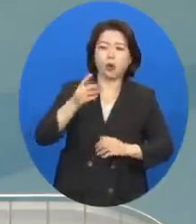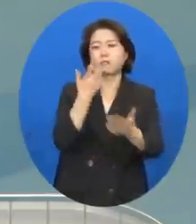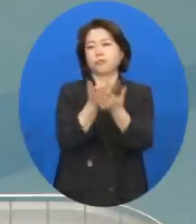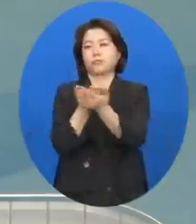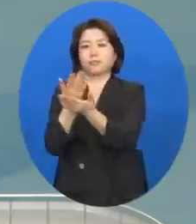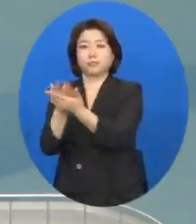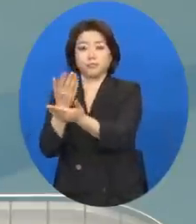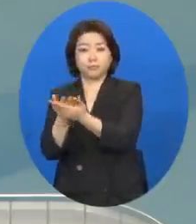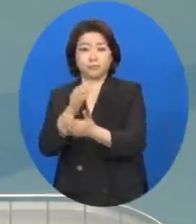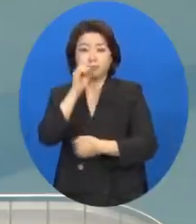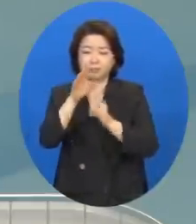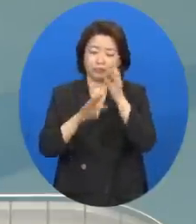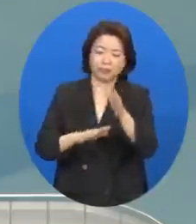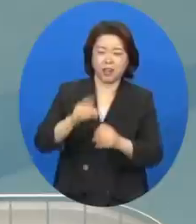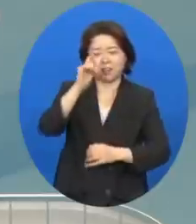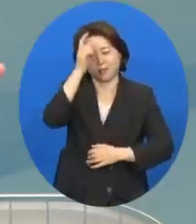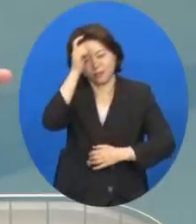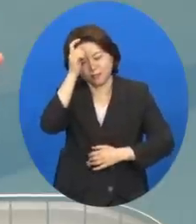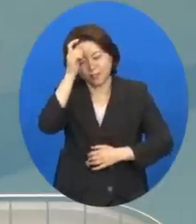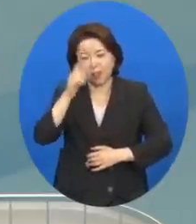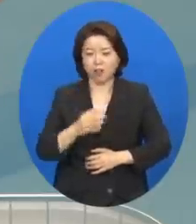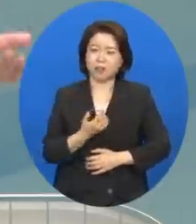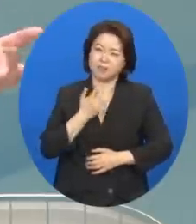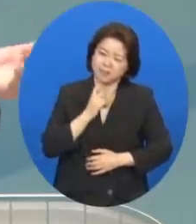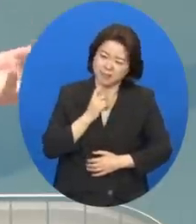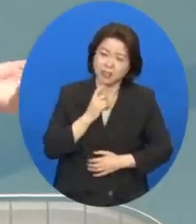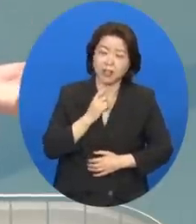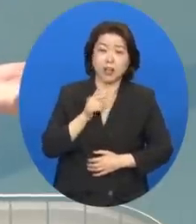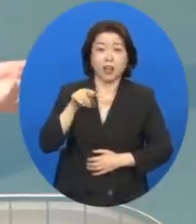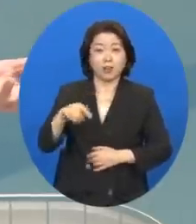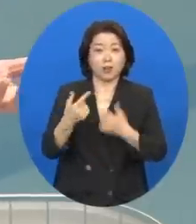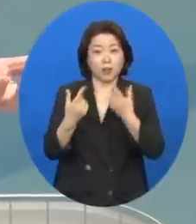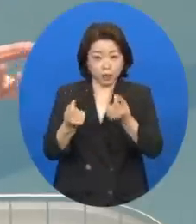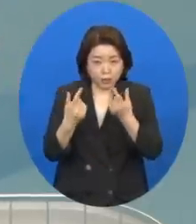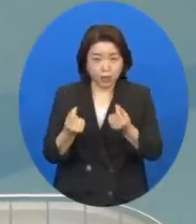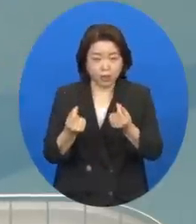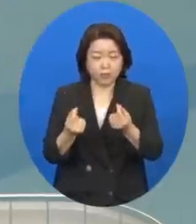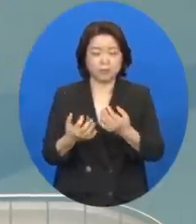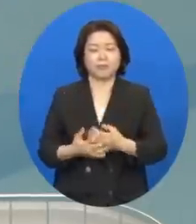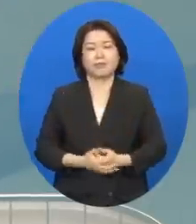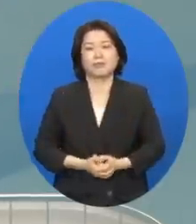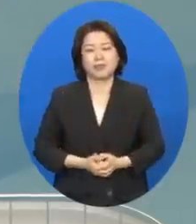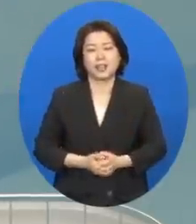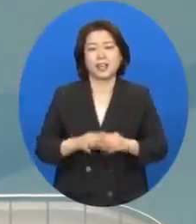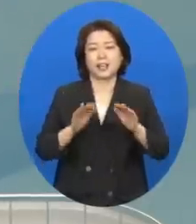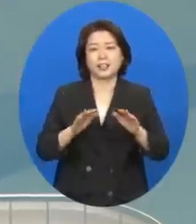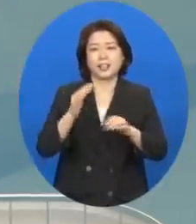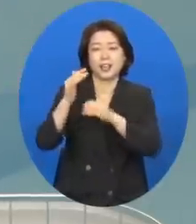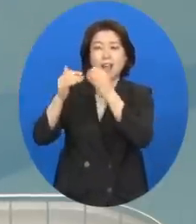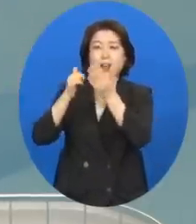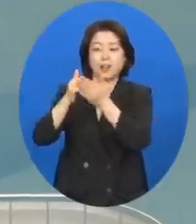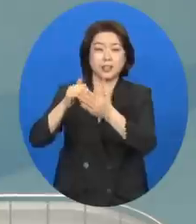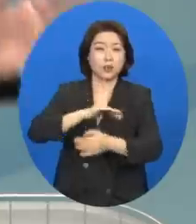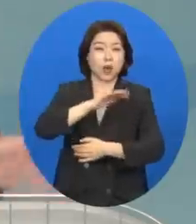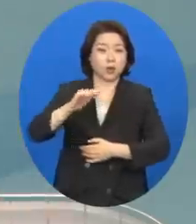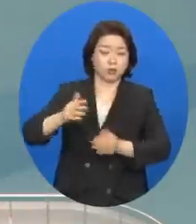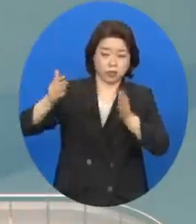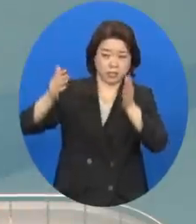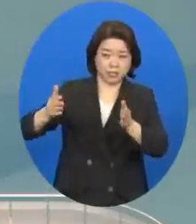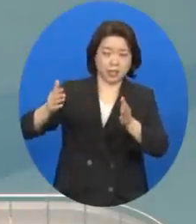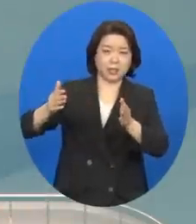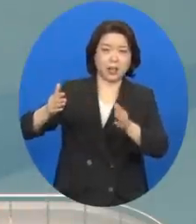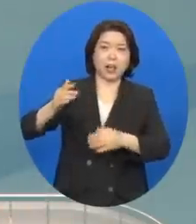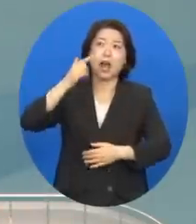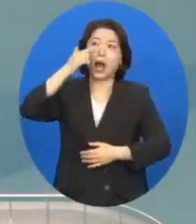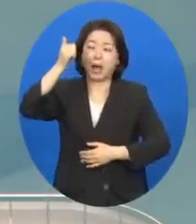달라고 칭을 대기도 하고 때를 쓰기도 하고 그래도 되는 것처럼 이제는 하나님과 우리 사이가 그렇게 되었다는